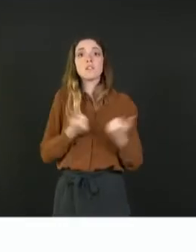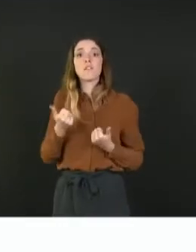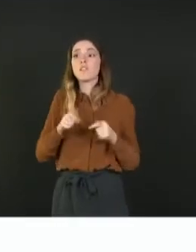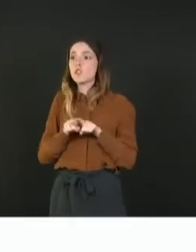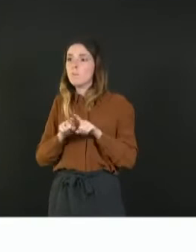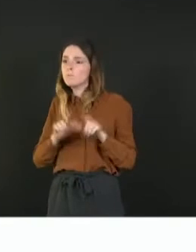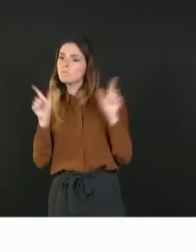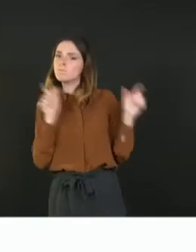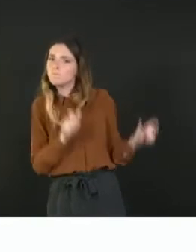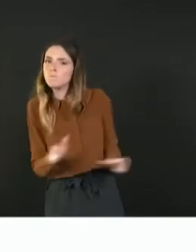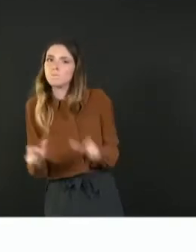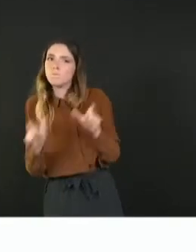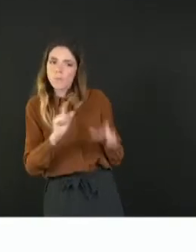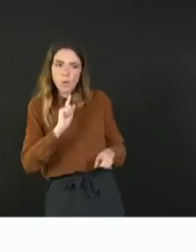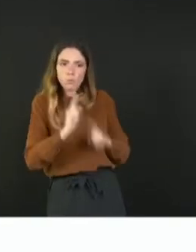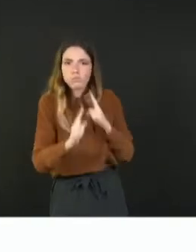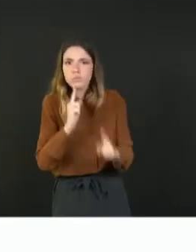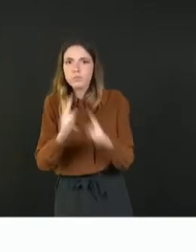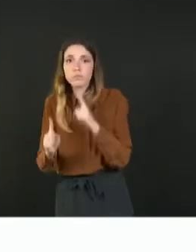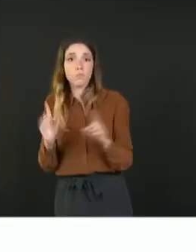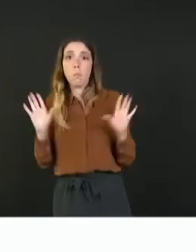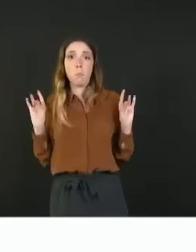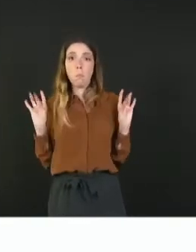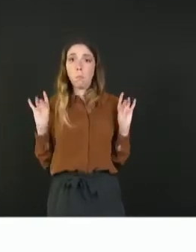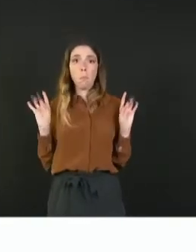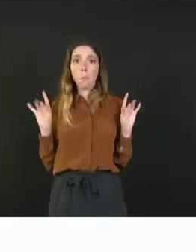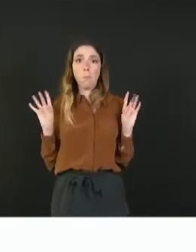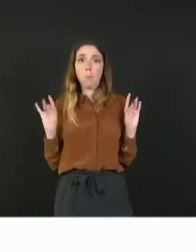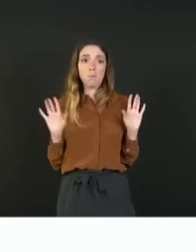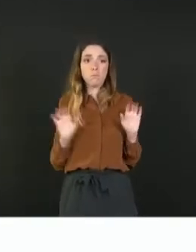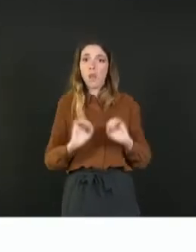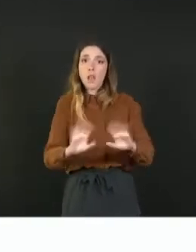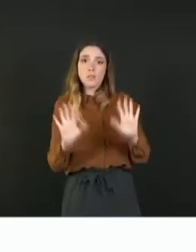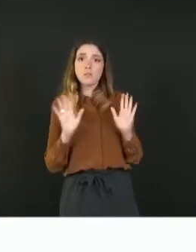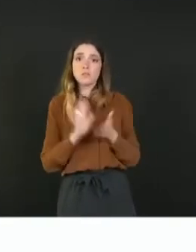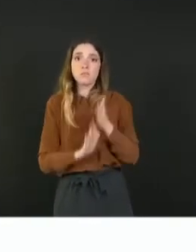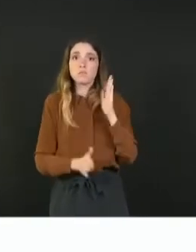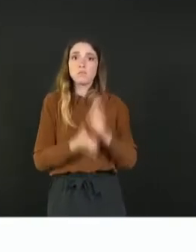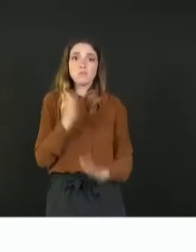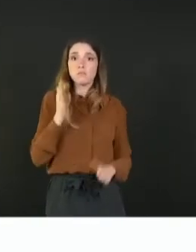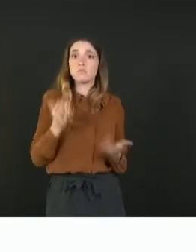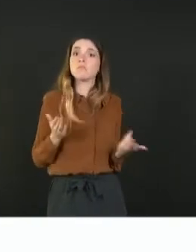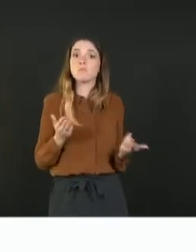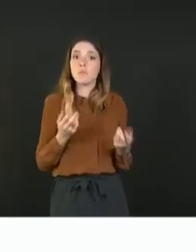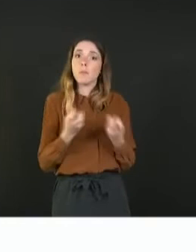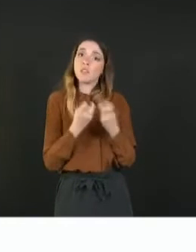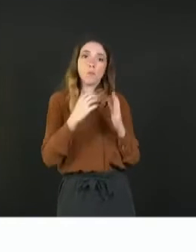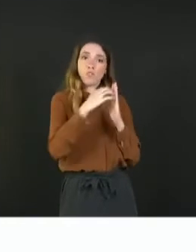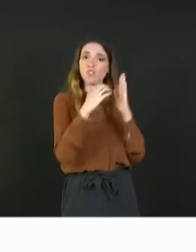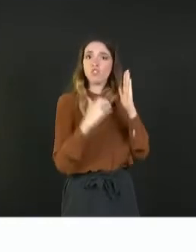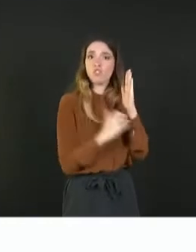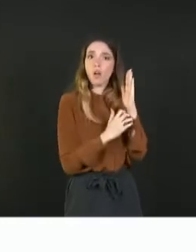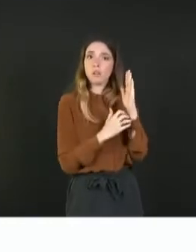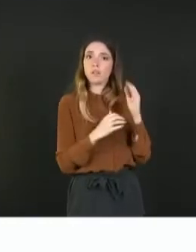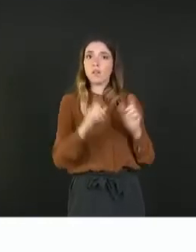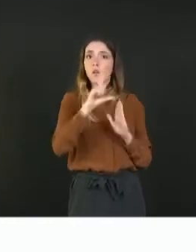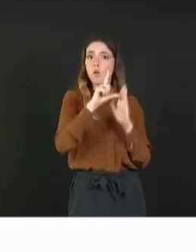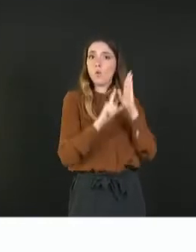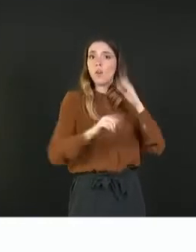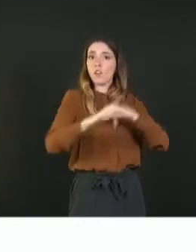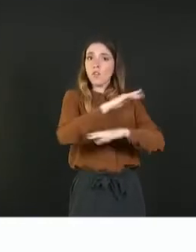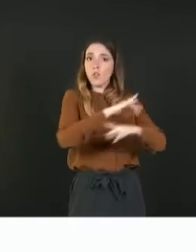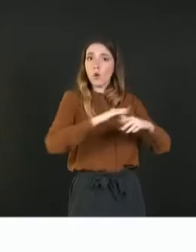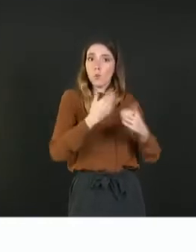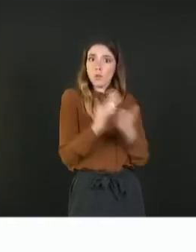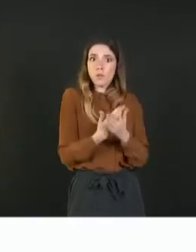pas les collectivités à les mettre en œuvre. La charte relative à la loi de l'environnement, c'est un outil incroyable